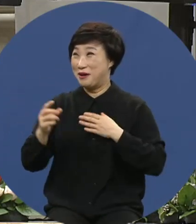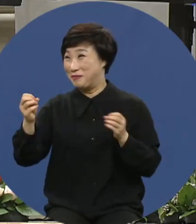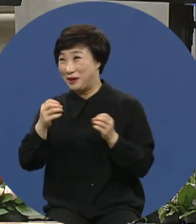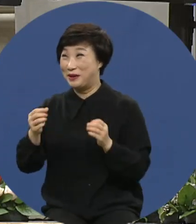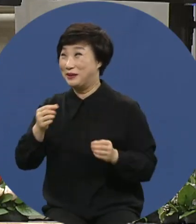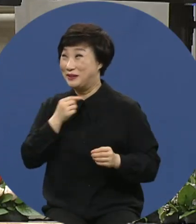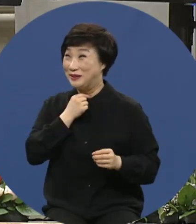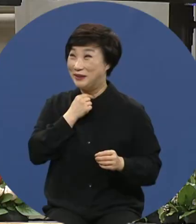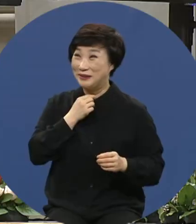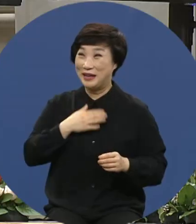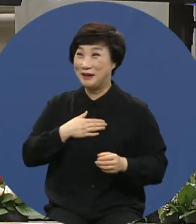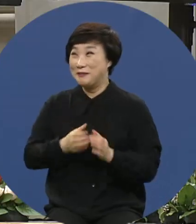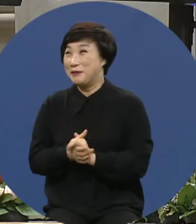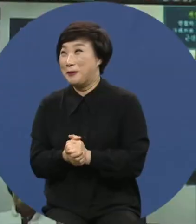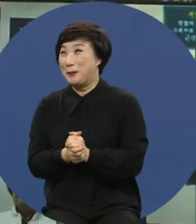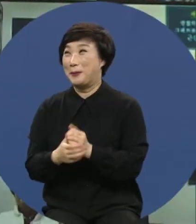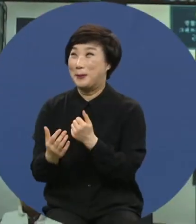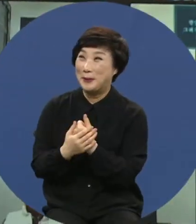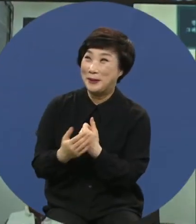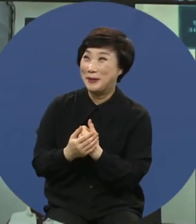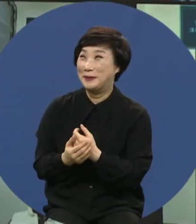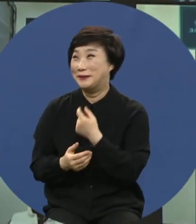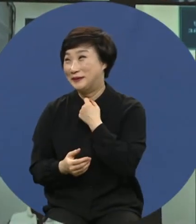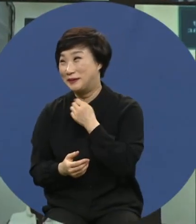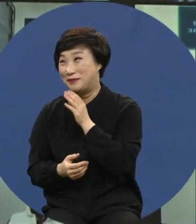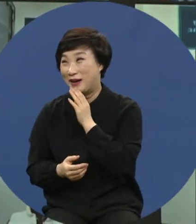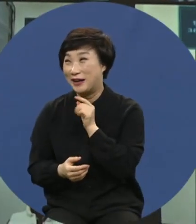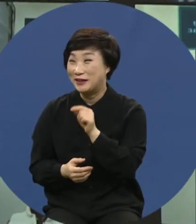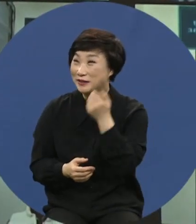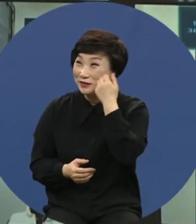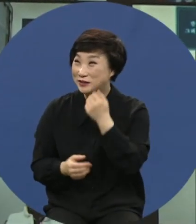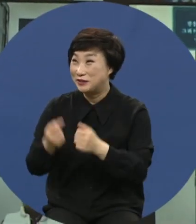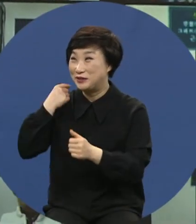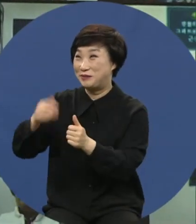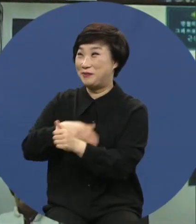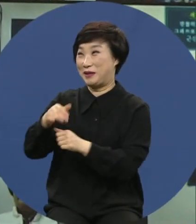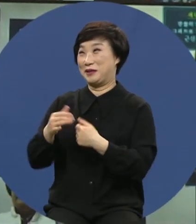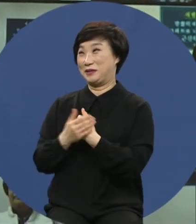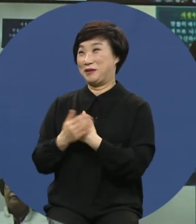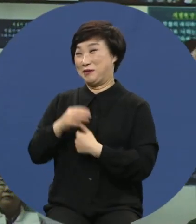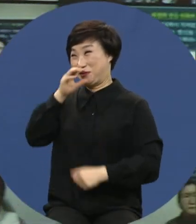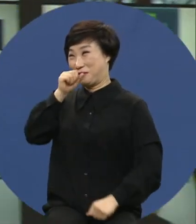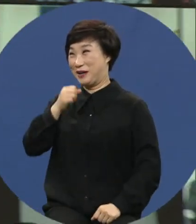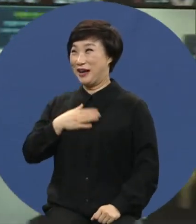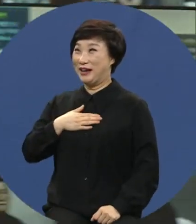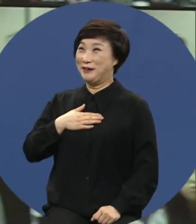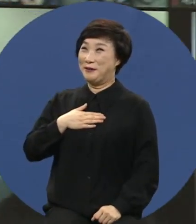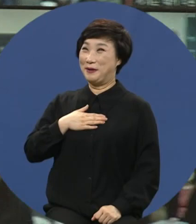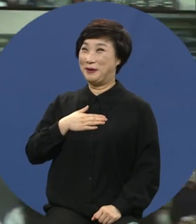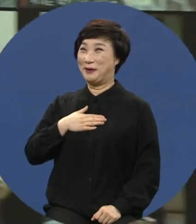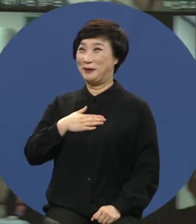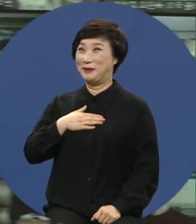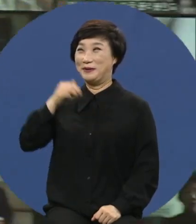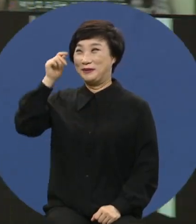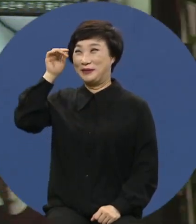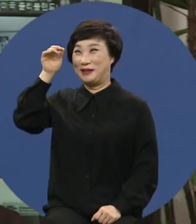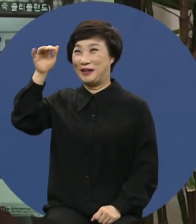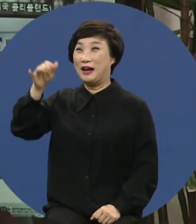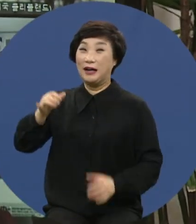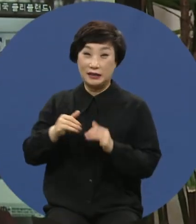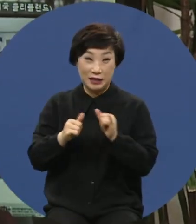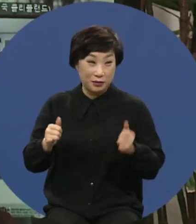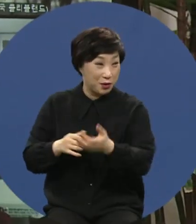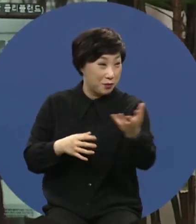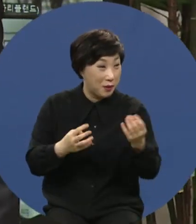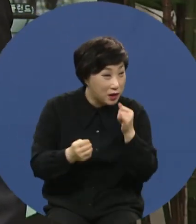해보고 싶고, 그 사람의 도움도 받고 싶고, 그 사람의 배경, 그 사람이 나의 배경이 좀 되었으면 좋겠다고 싶고, 이런 사람이